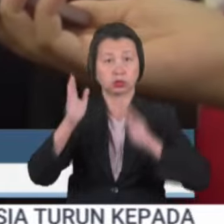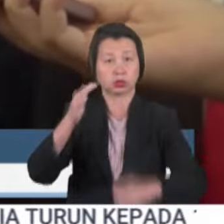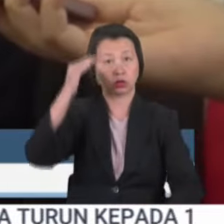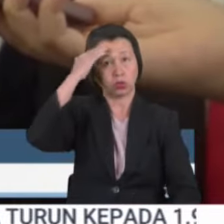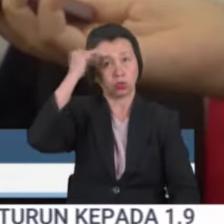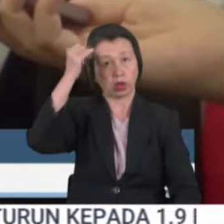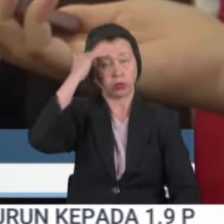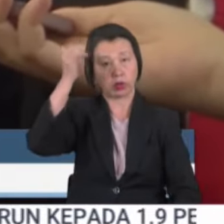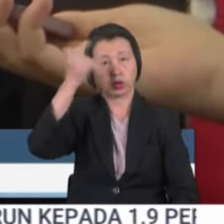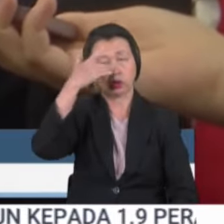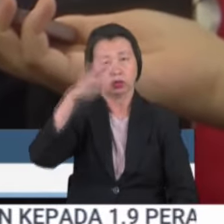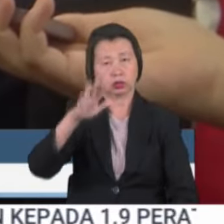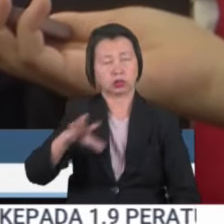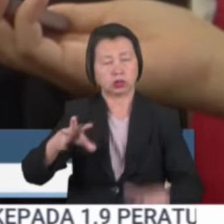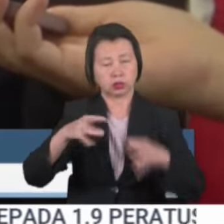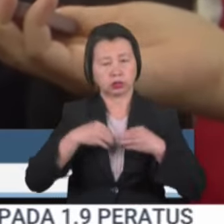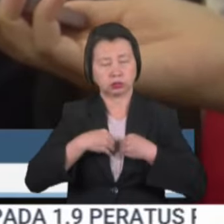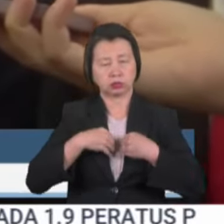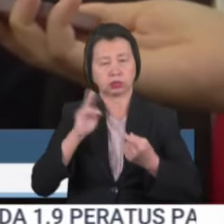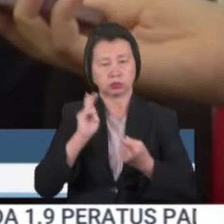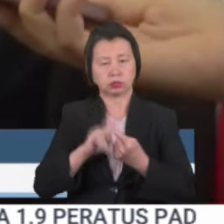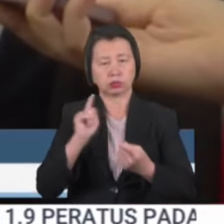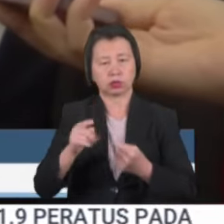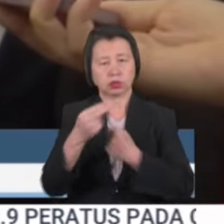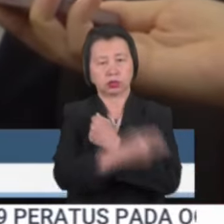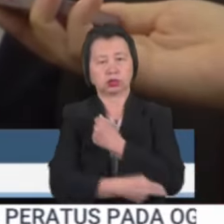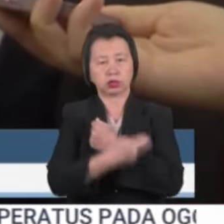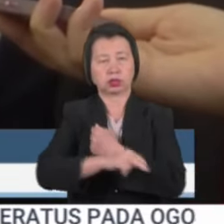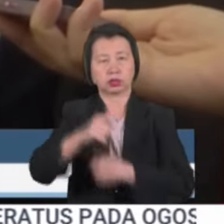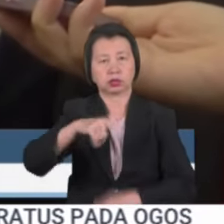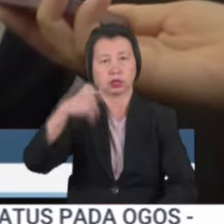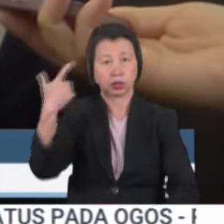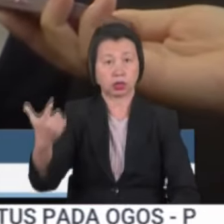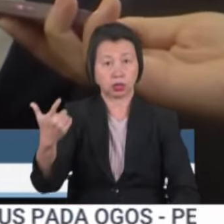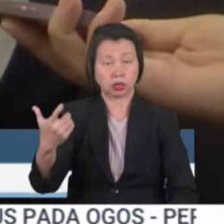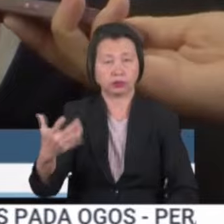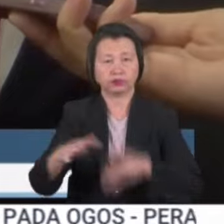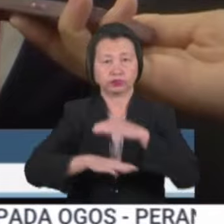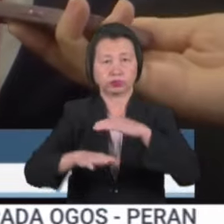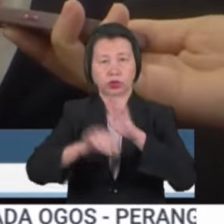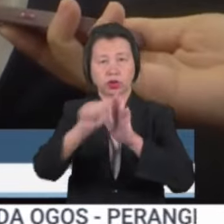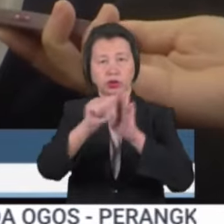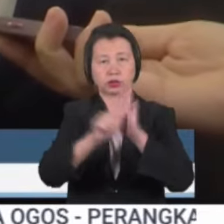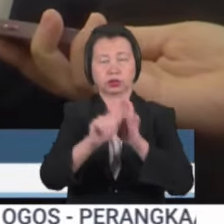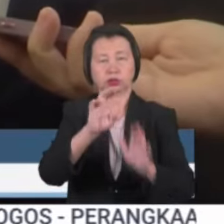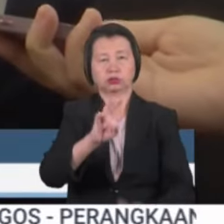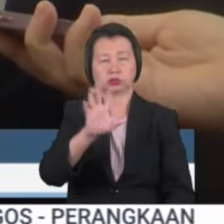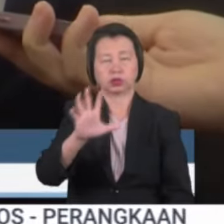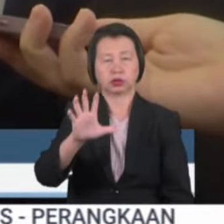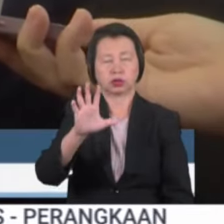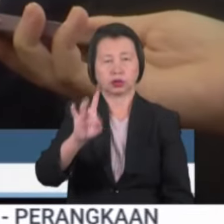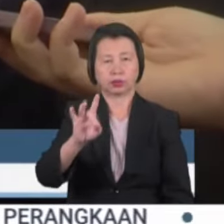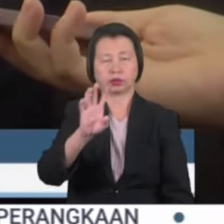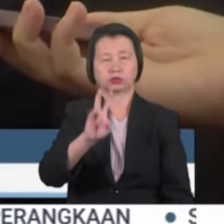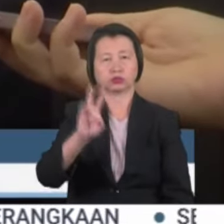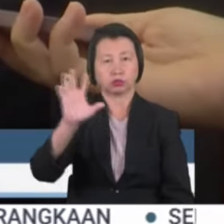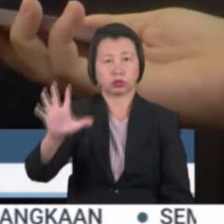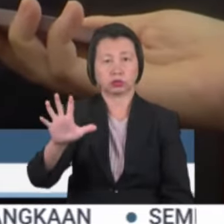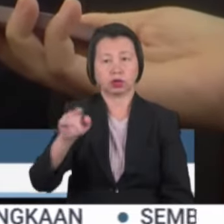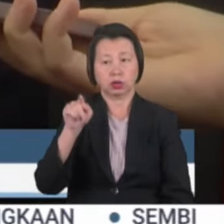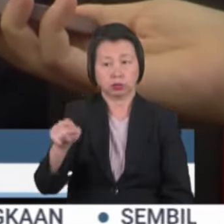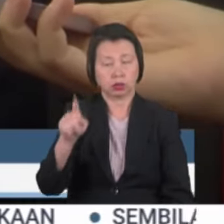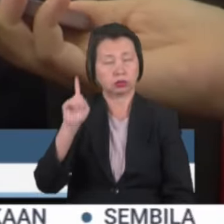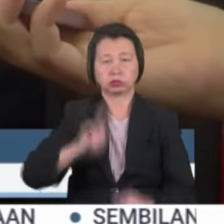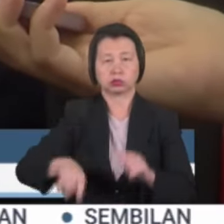apa? Anugerah diterima daripada negara-negara lain di bawah Akta 787 ini, sebenarnya mereka tidak